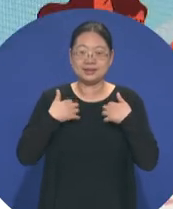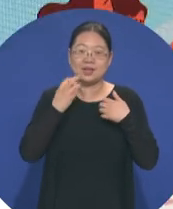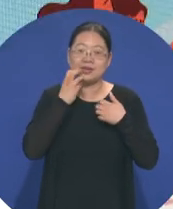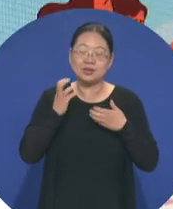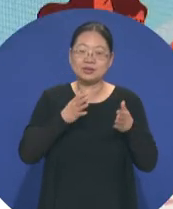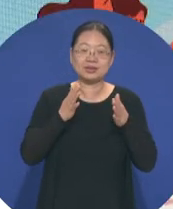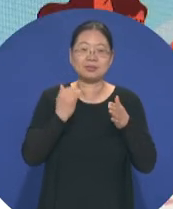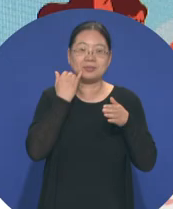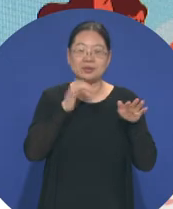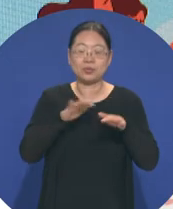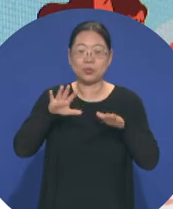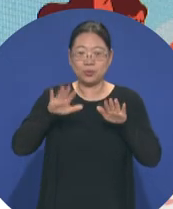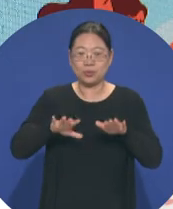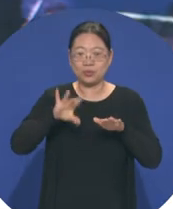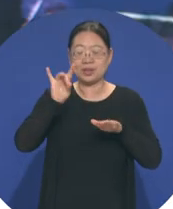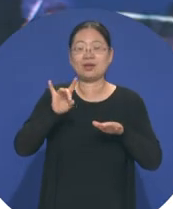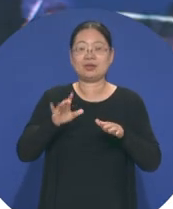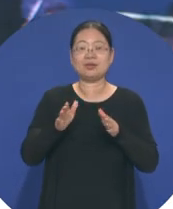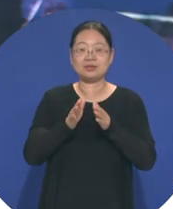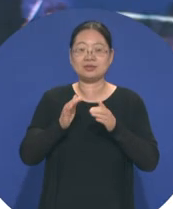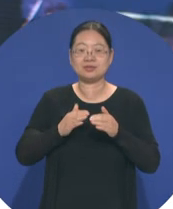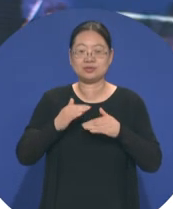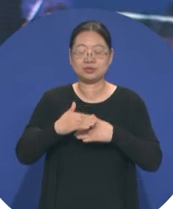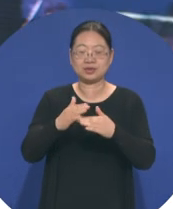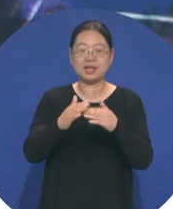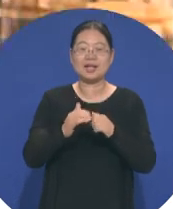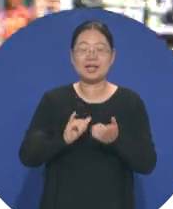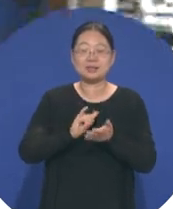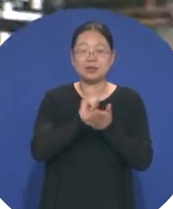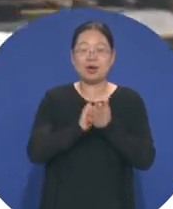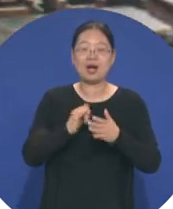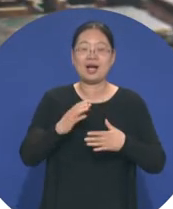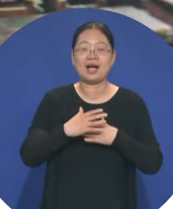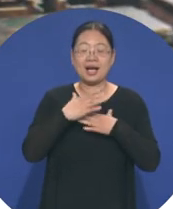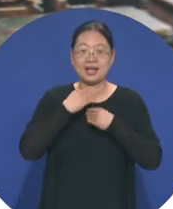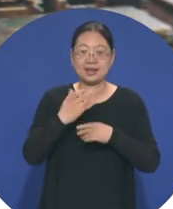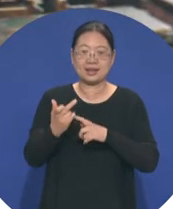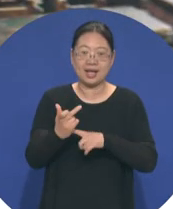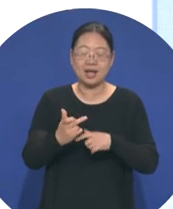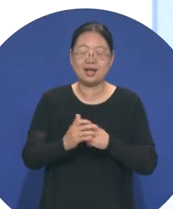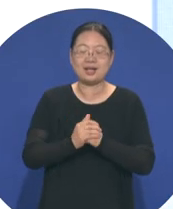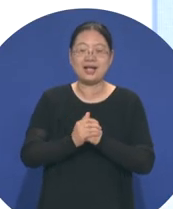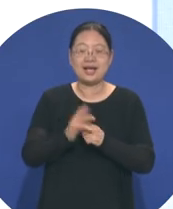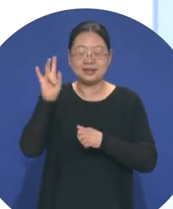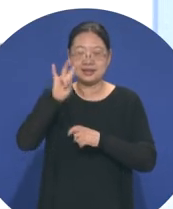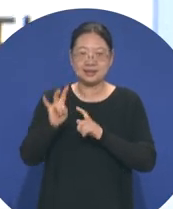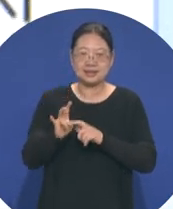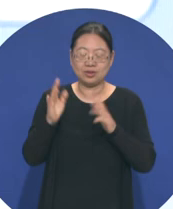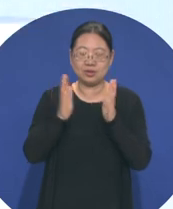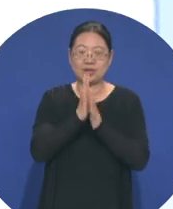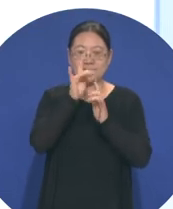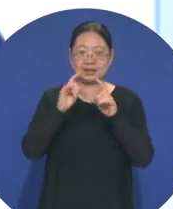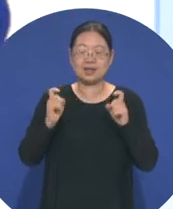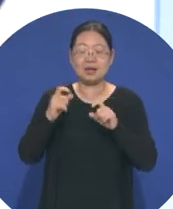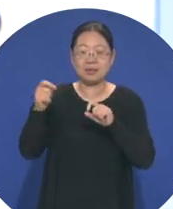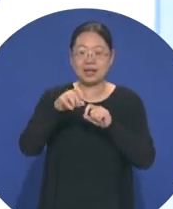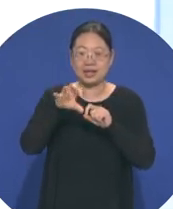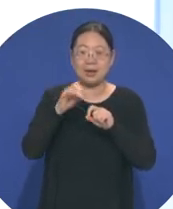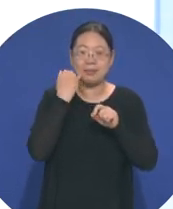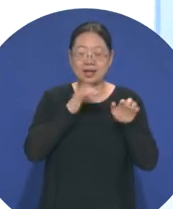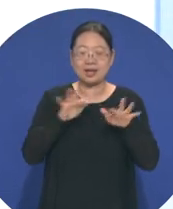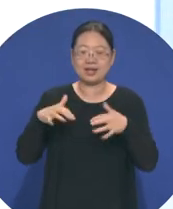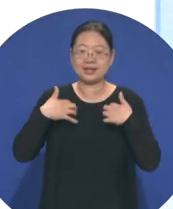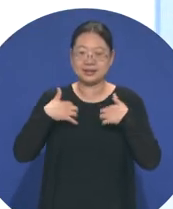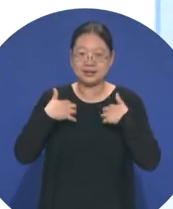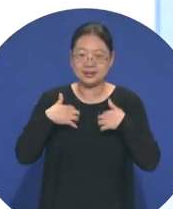즐기는 경기 바다는 올해 처음 추진하는 사업으로 김포 안산 화성 시흥 평택시의 바다 또는 인근에서 즐길